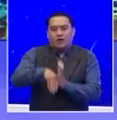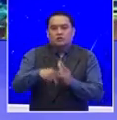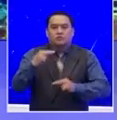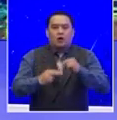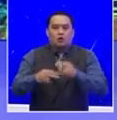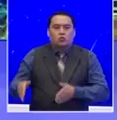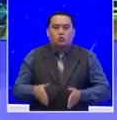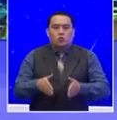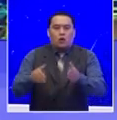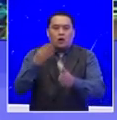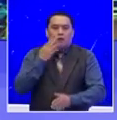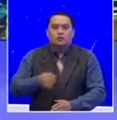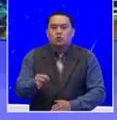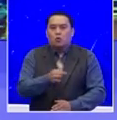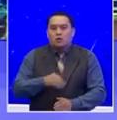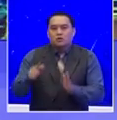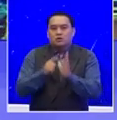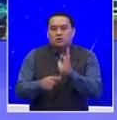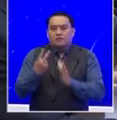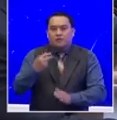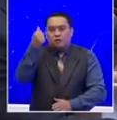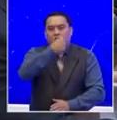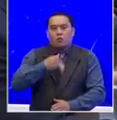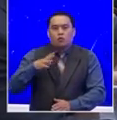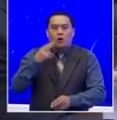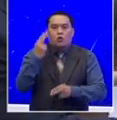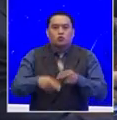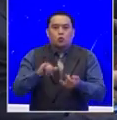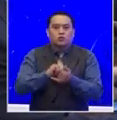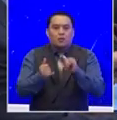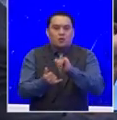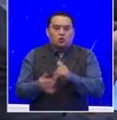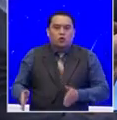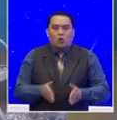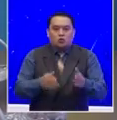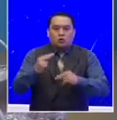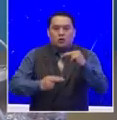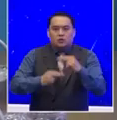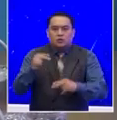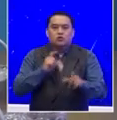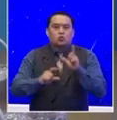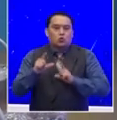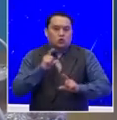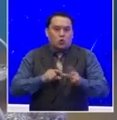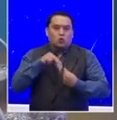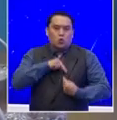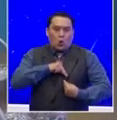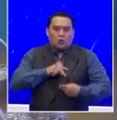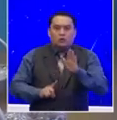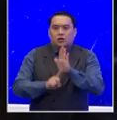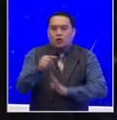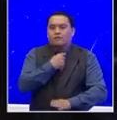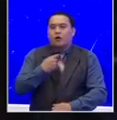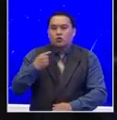строительство автодорог Алматинской области. В 1972 году окончил Усть-Каменогорский дорожно-строительный институт. Трудовой